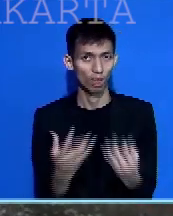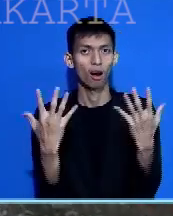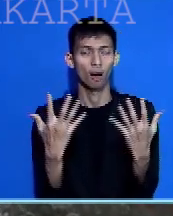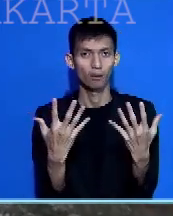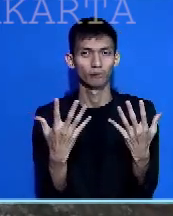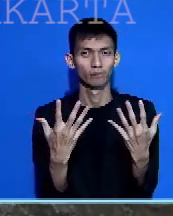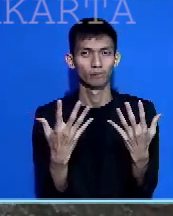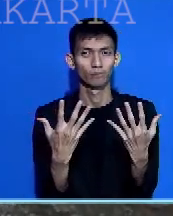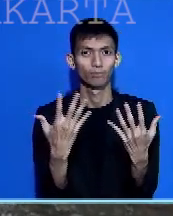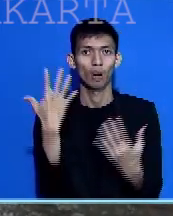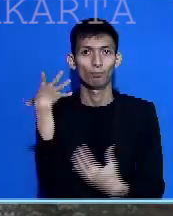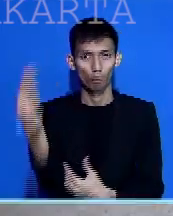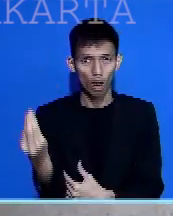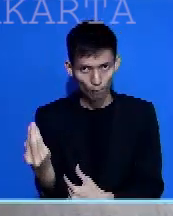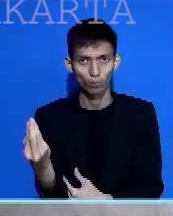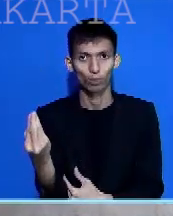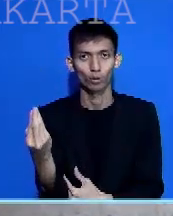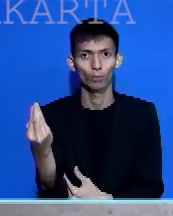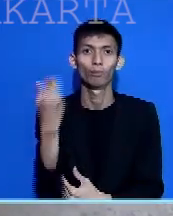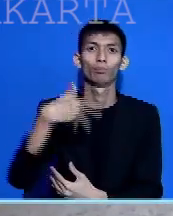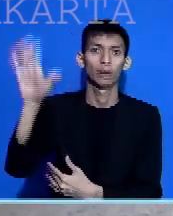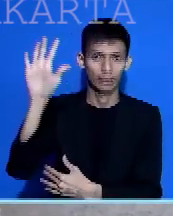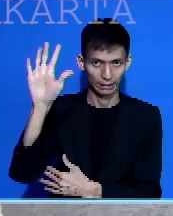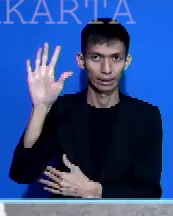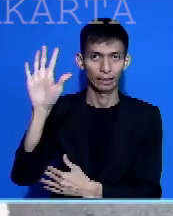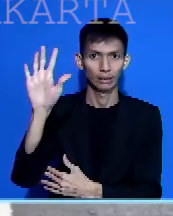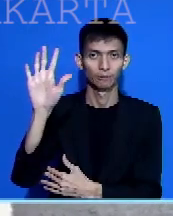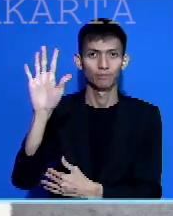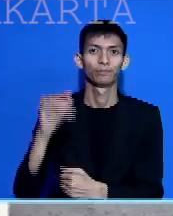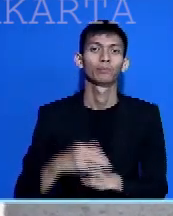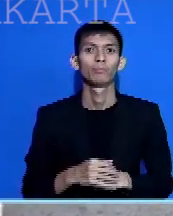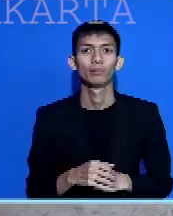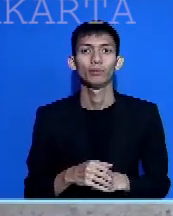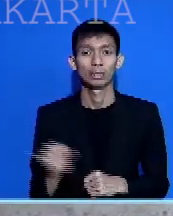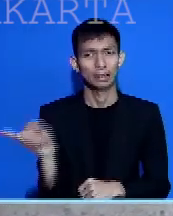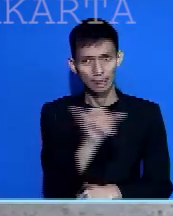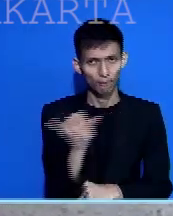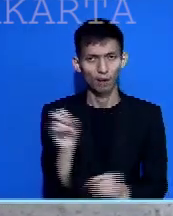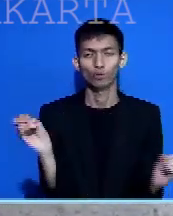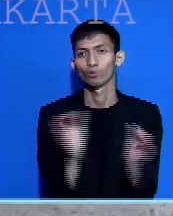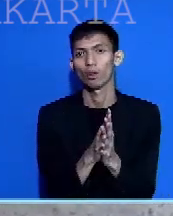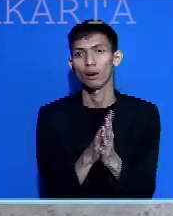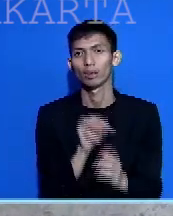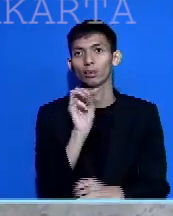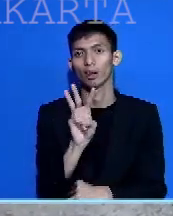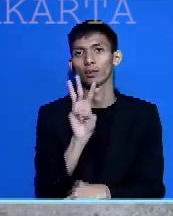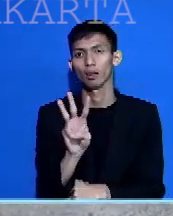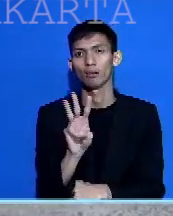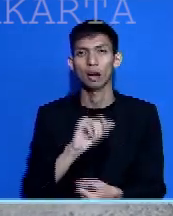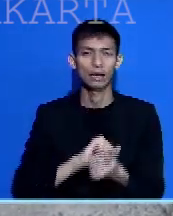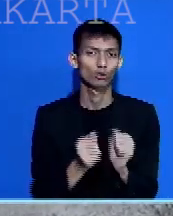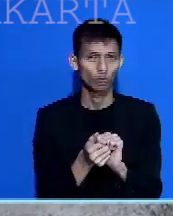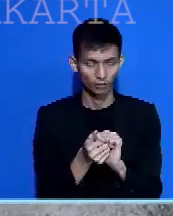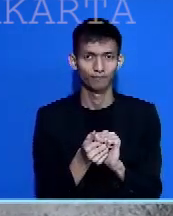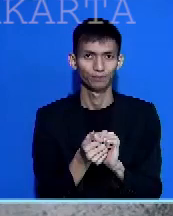arus mudik maupun arus balik lebaran tahun 2024 ini dari total 33 kasus kecelakaan di jalan raya itu